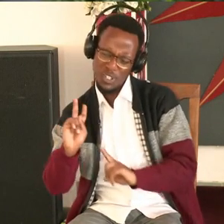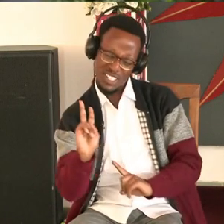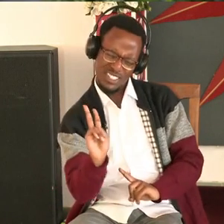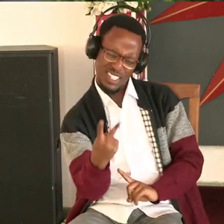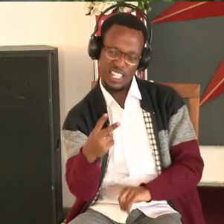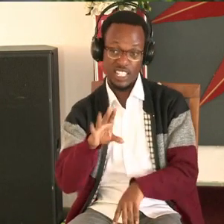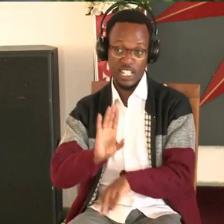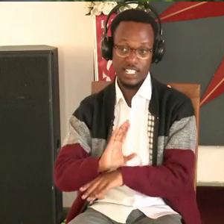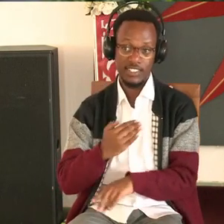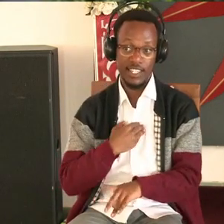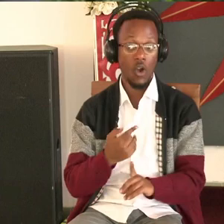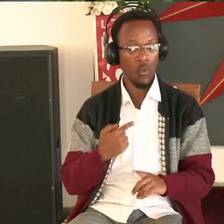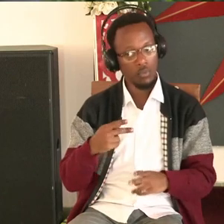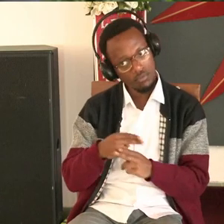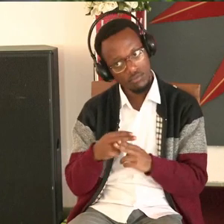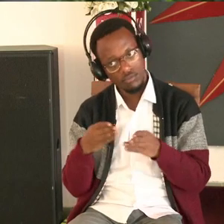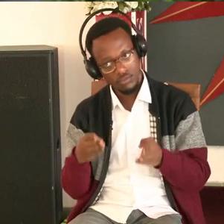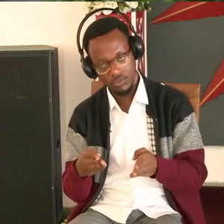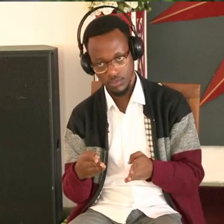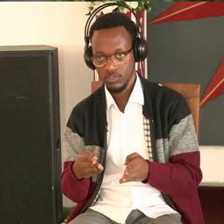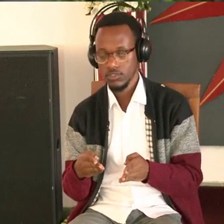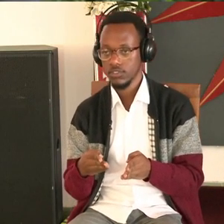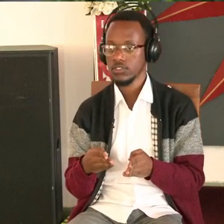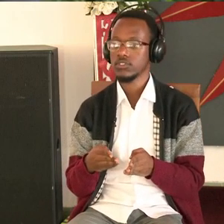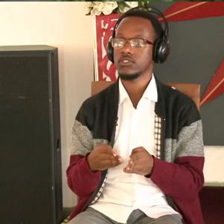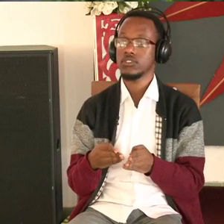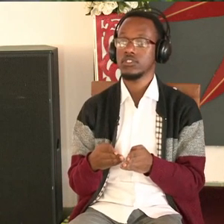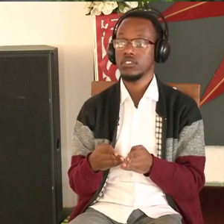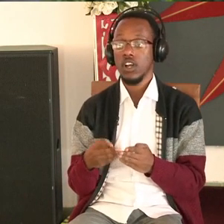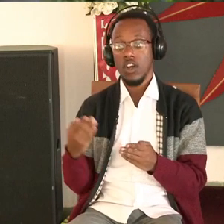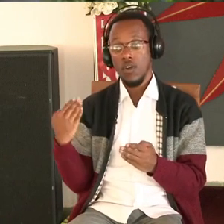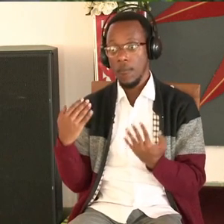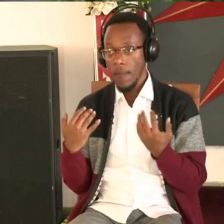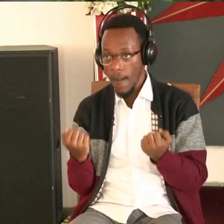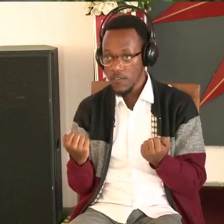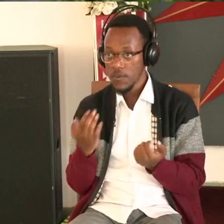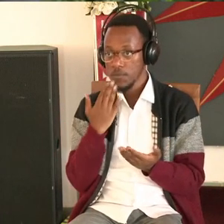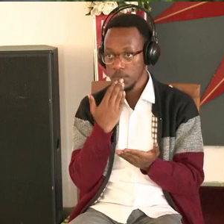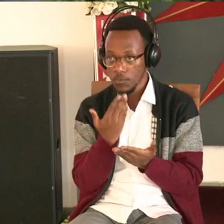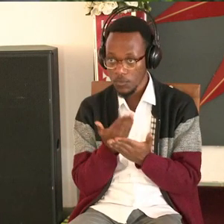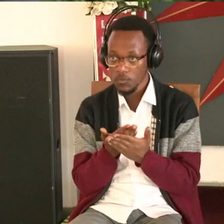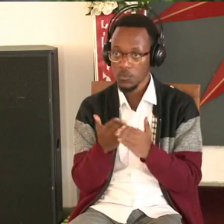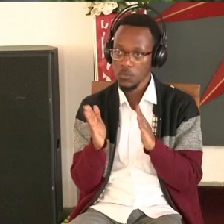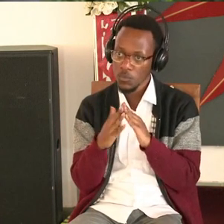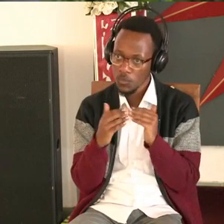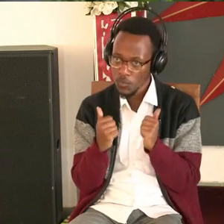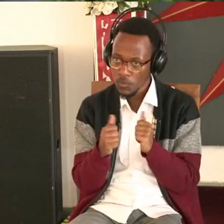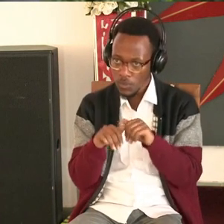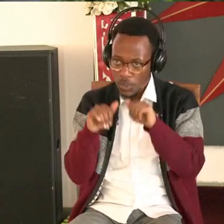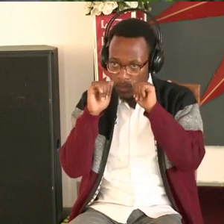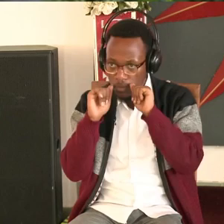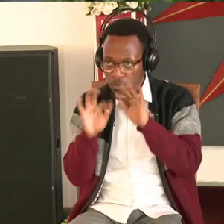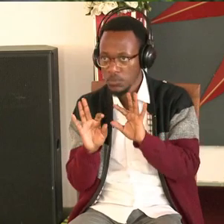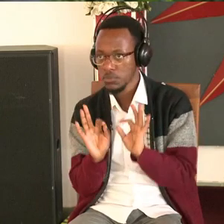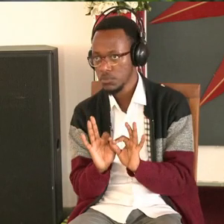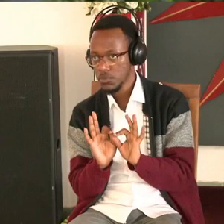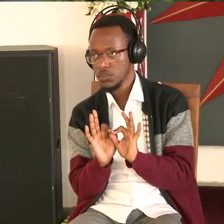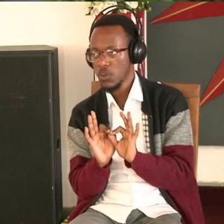Et nous avons eu des réunions bénies pendant toutes